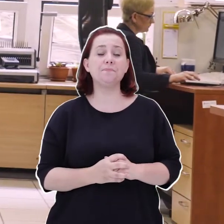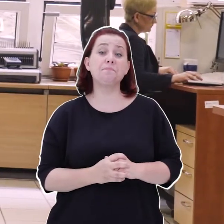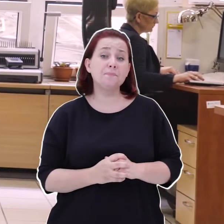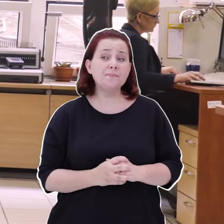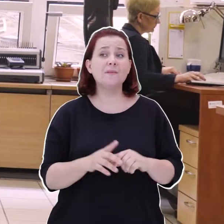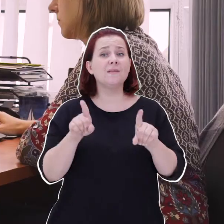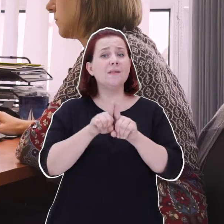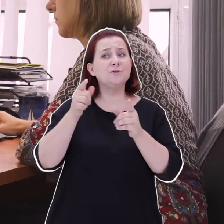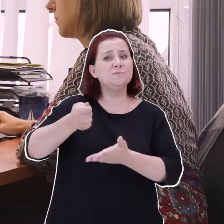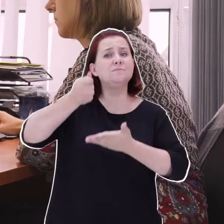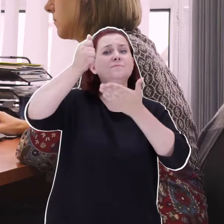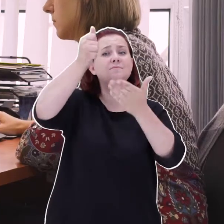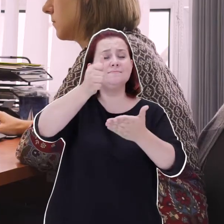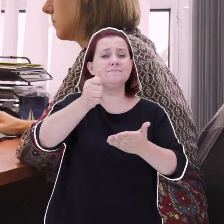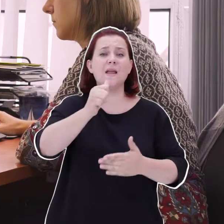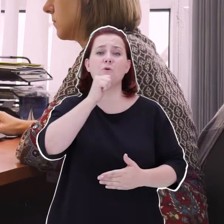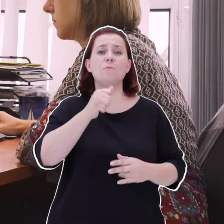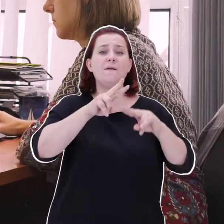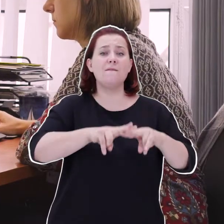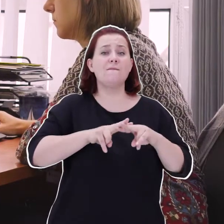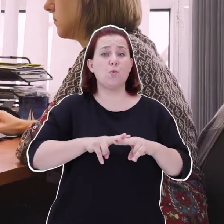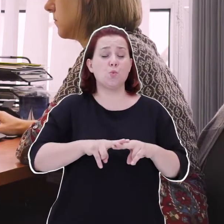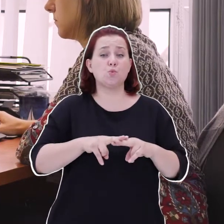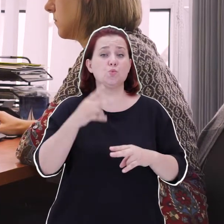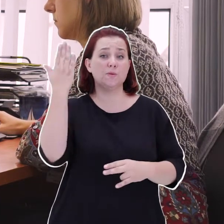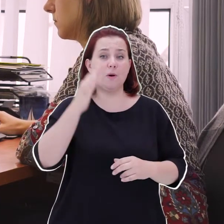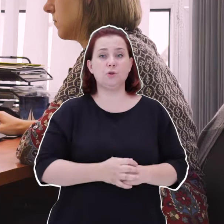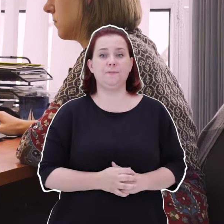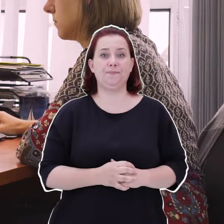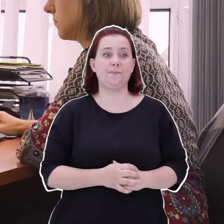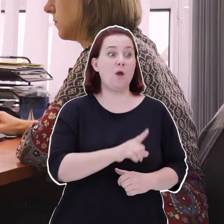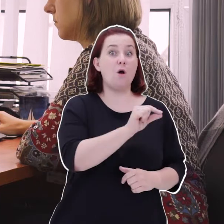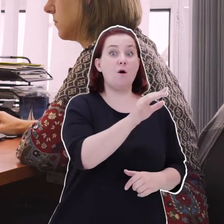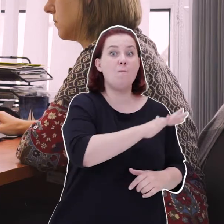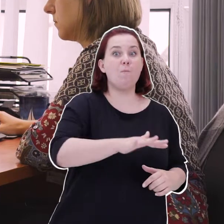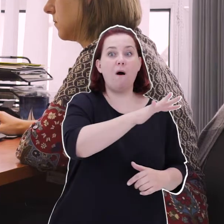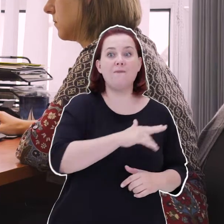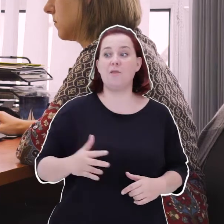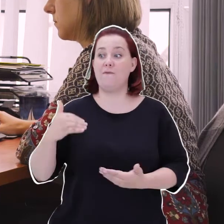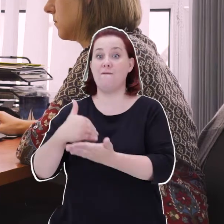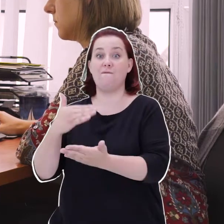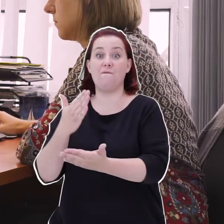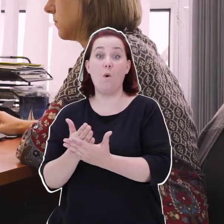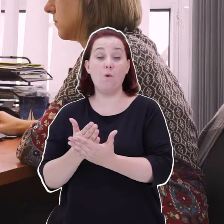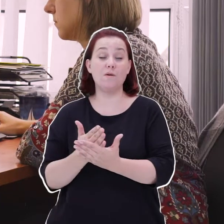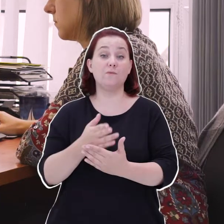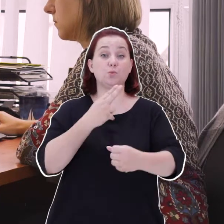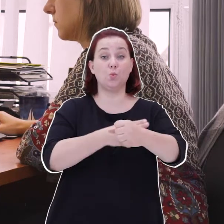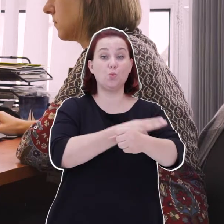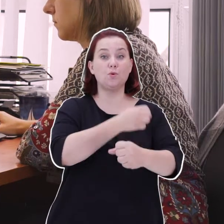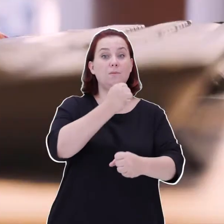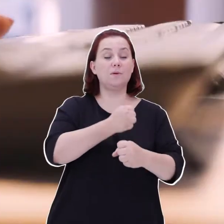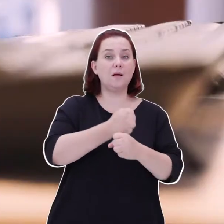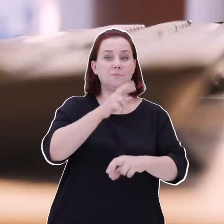środków z Europejskiego Funduszu Społecznego. Różnica pomiędzy Powiatowym Urzędem Pracy i Wojewódzkim Urzędem Pracy jest taka, że w Wojewódzkim Urzędzie Pracy nie